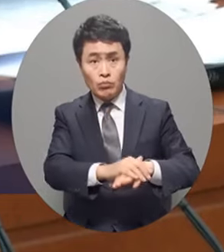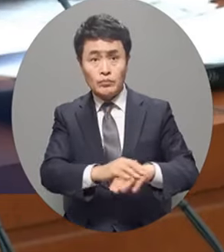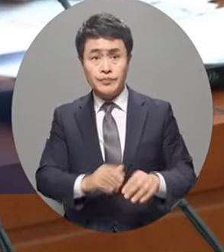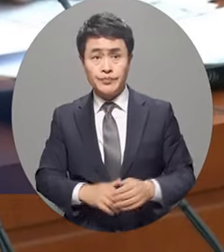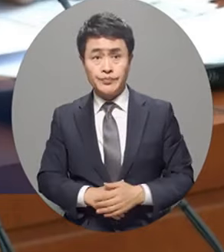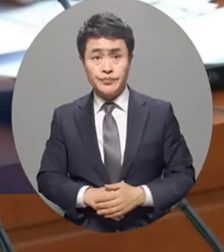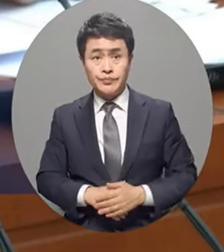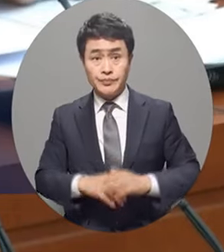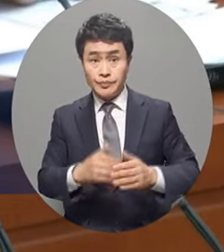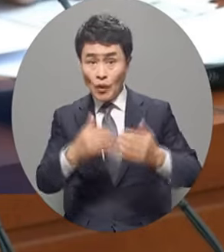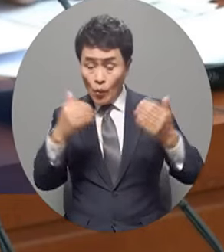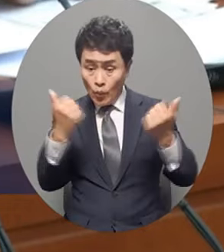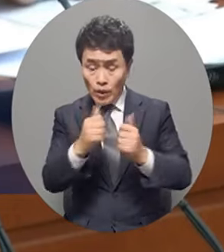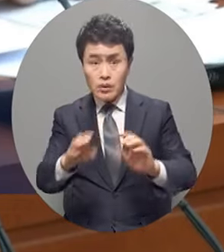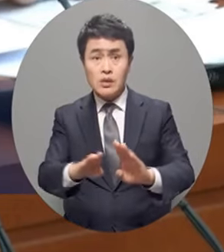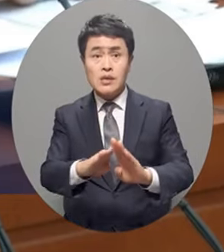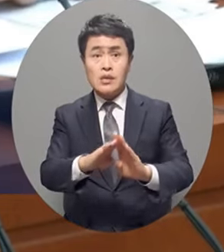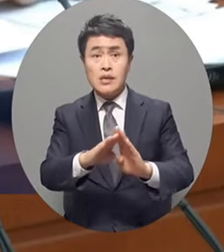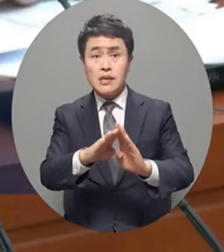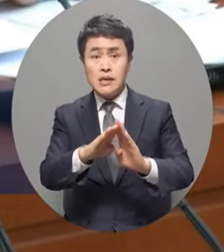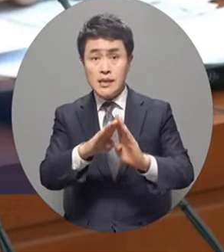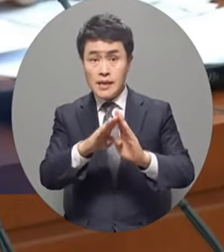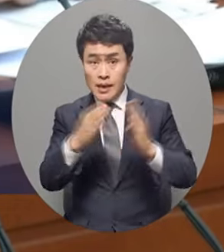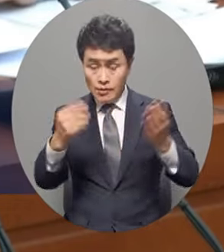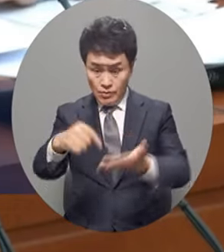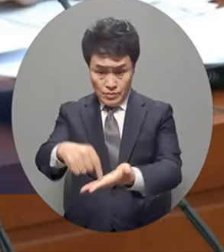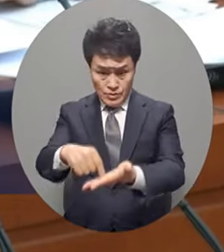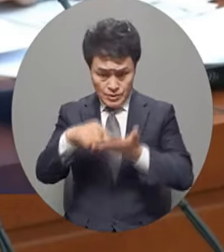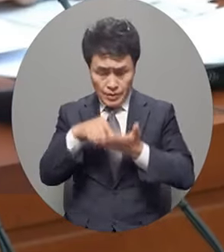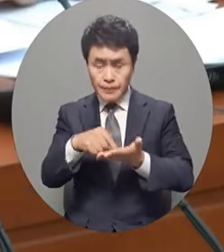어 회의를 열게 되는 제가